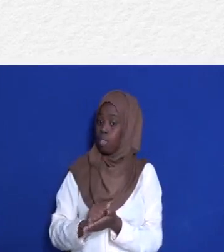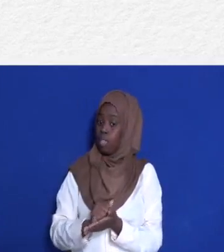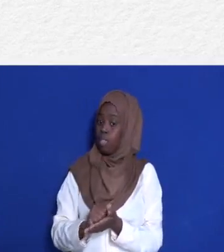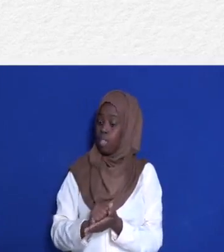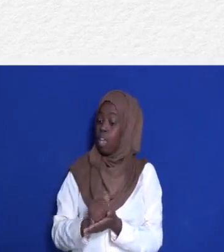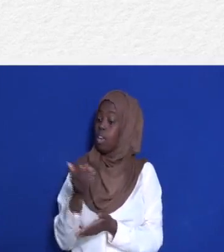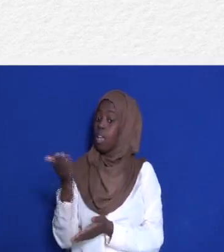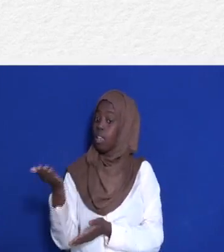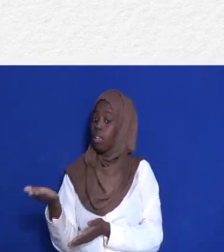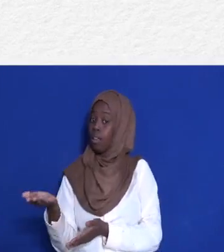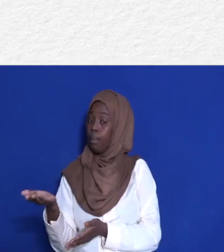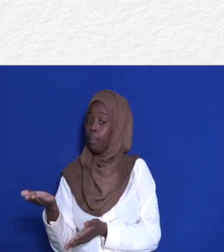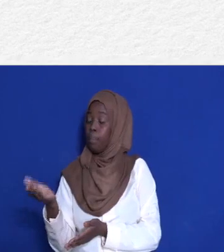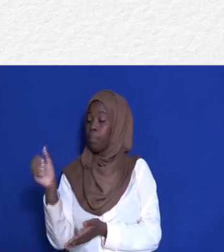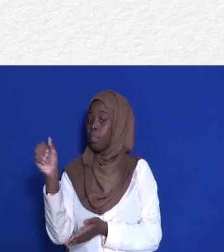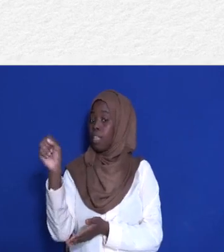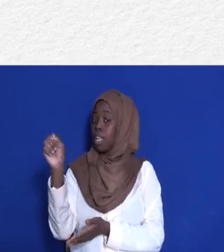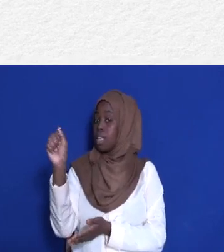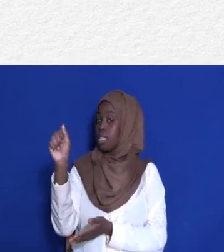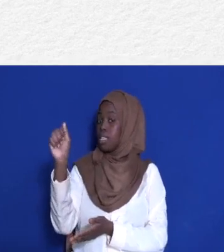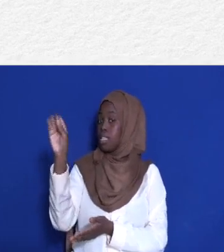Sabuni. Na hii?